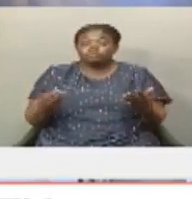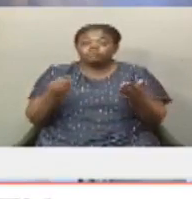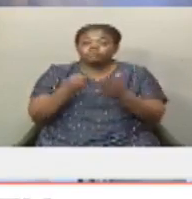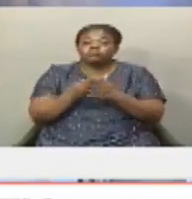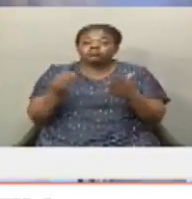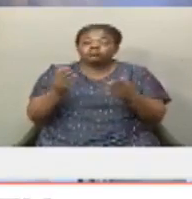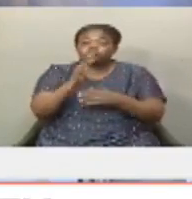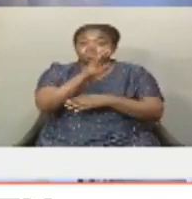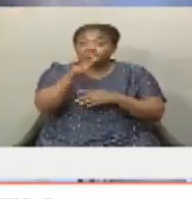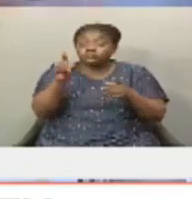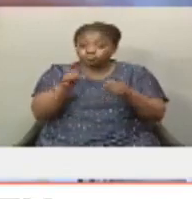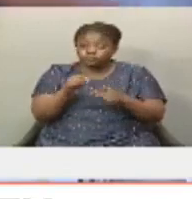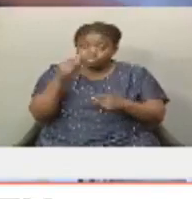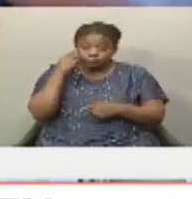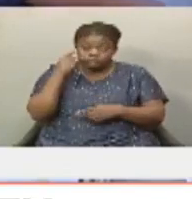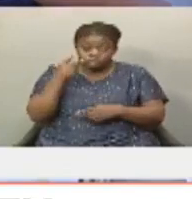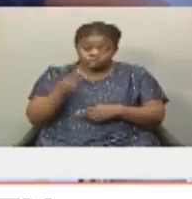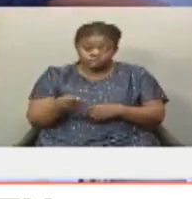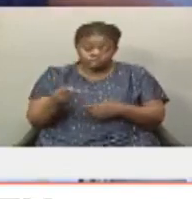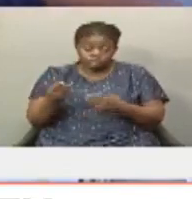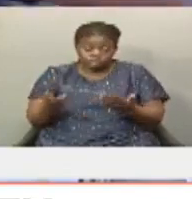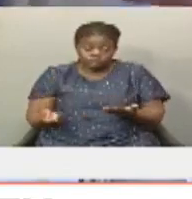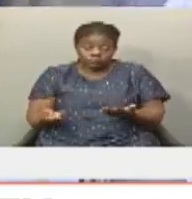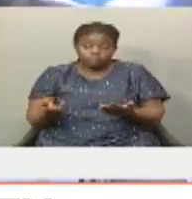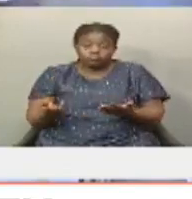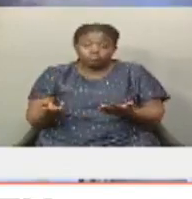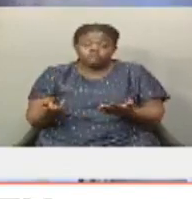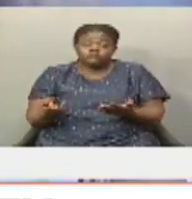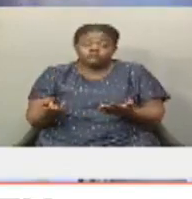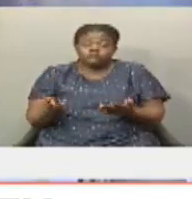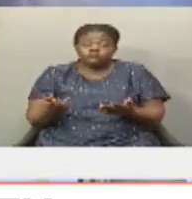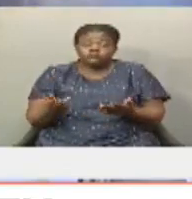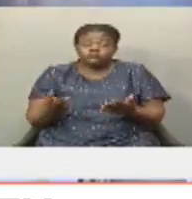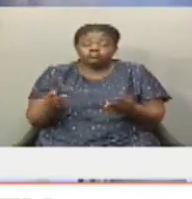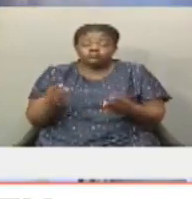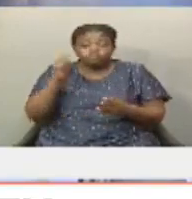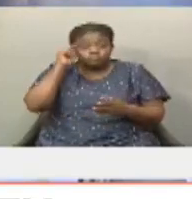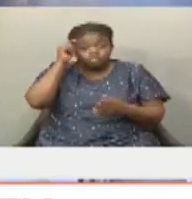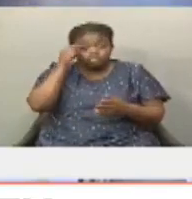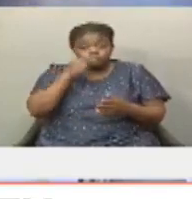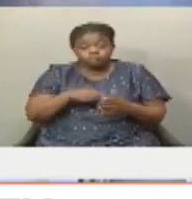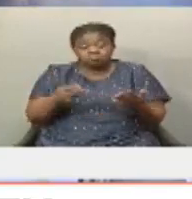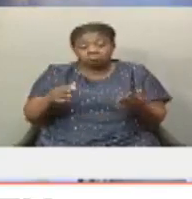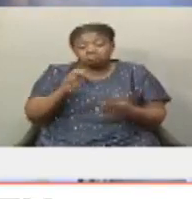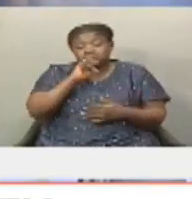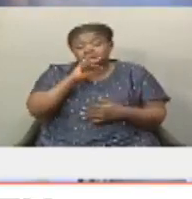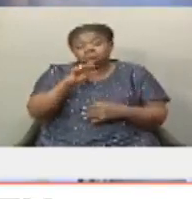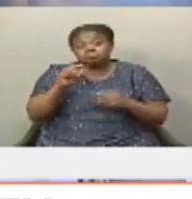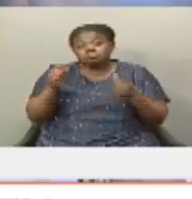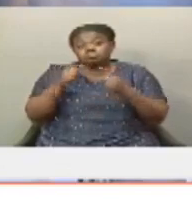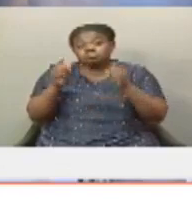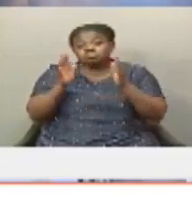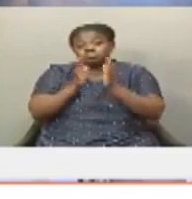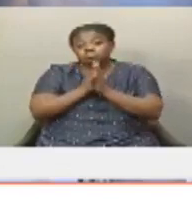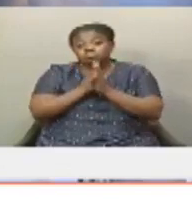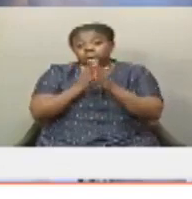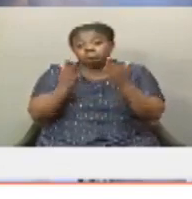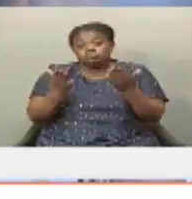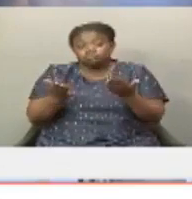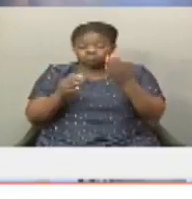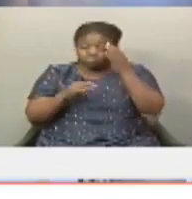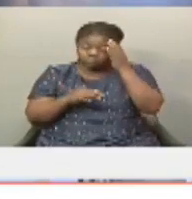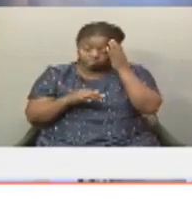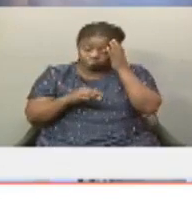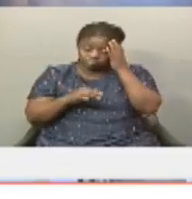sente zemera ku miti nga bwe muzenga muziraba. Bwoba tonaba ku kigulo ekitabo ekyo, tolowooza nti ngombo bugombo. Wabula kitabo, si